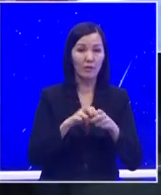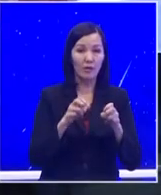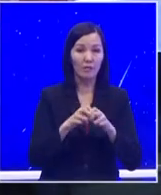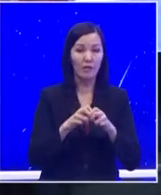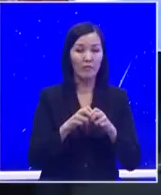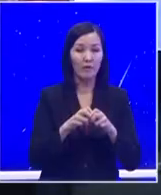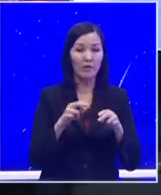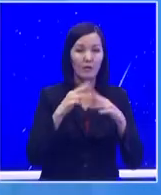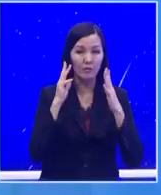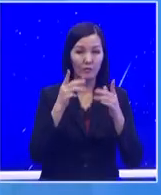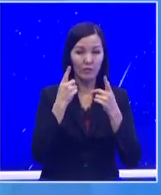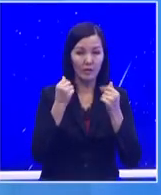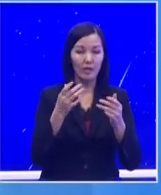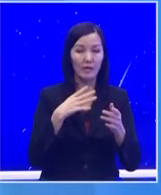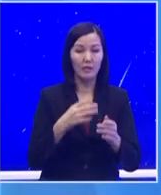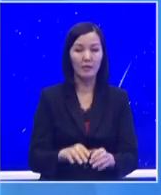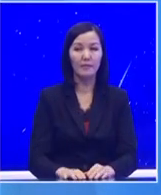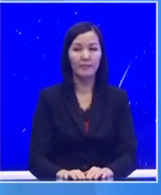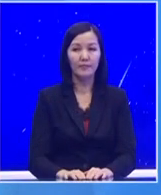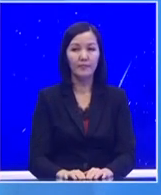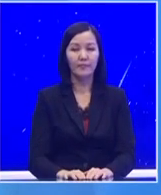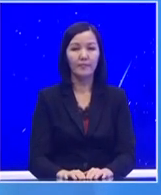не упускал из виду.